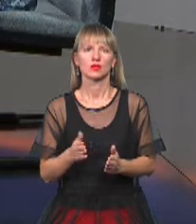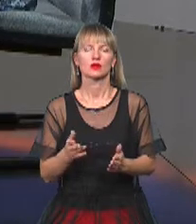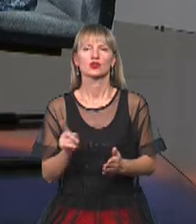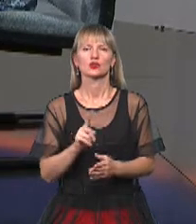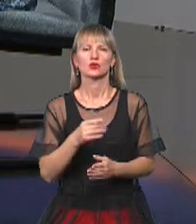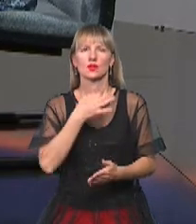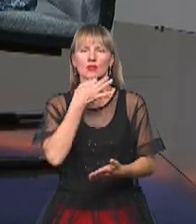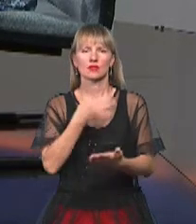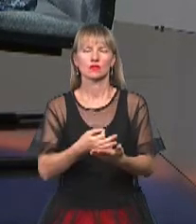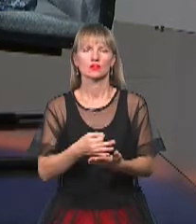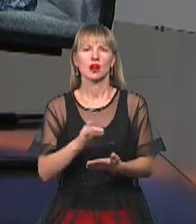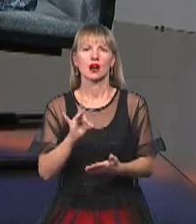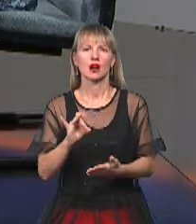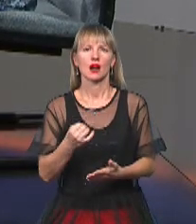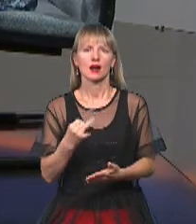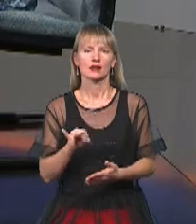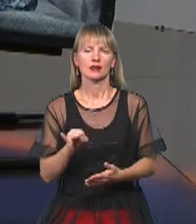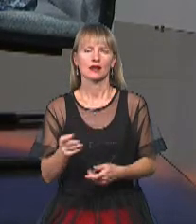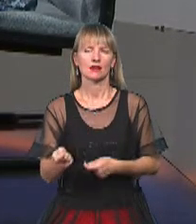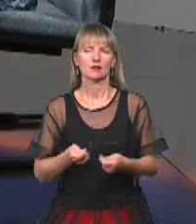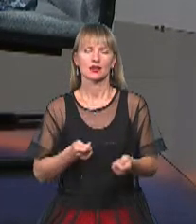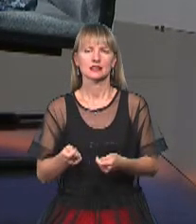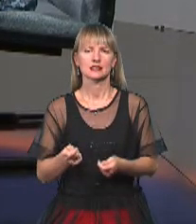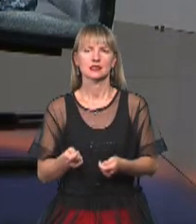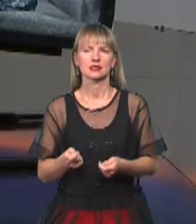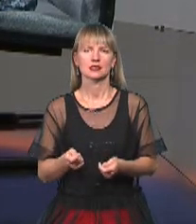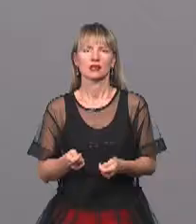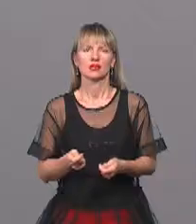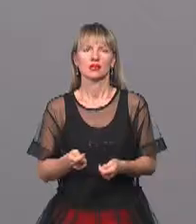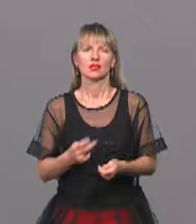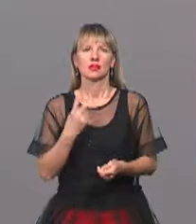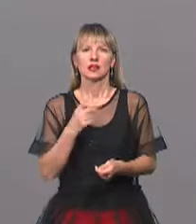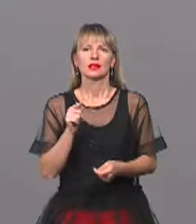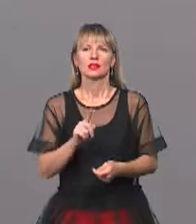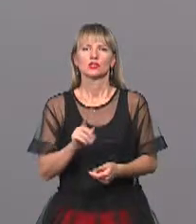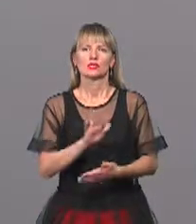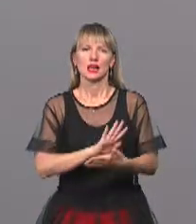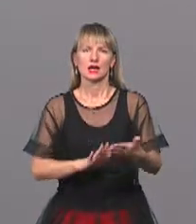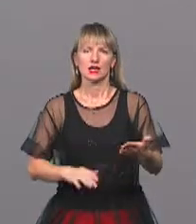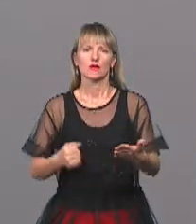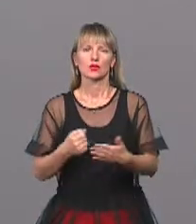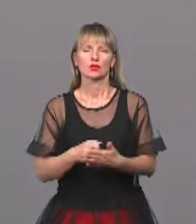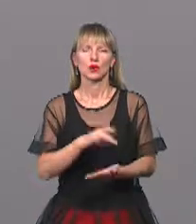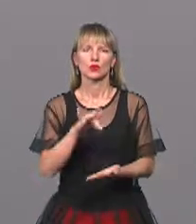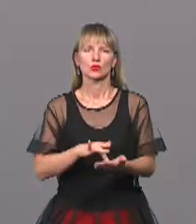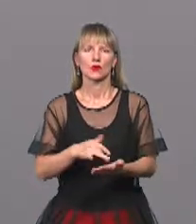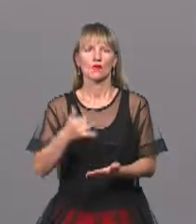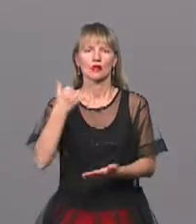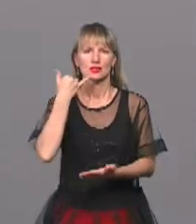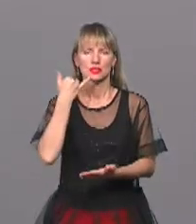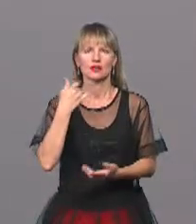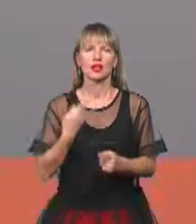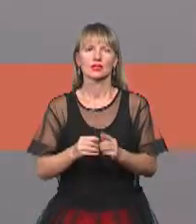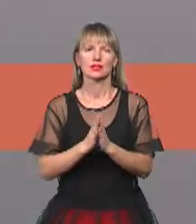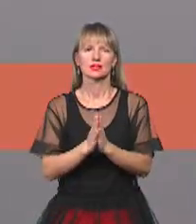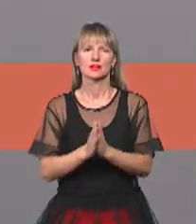райадміністрації? Щодо звернень громадян, от тільки які дивіться, до вас? Ті, що надходять до міського контакт-центру, ці звернення